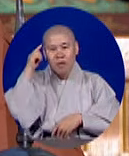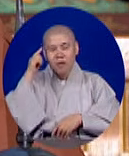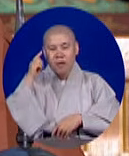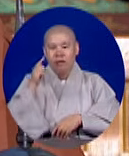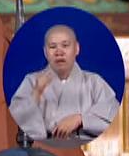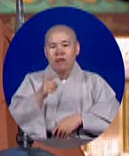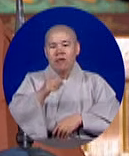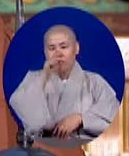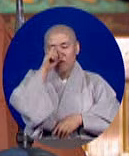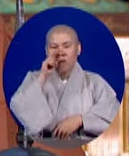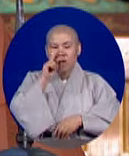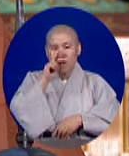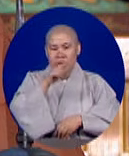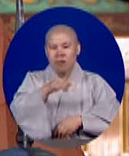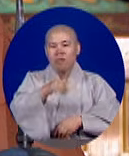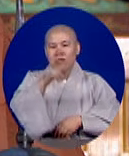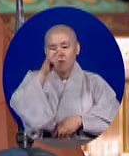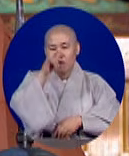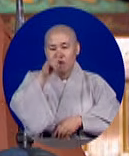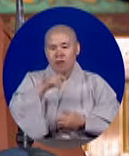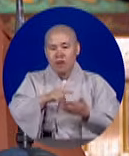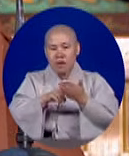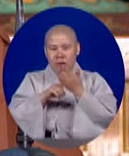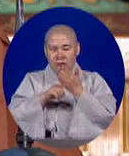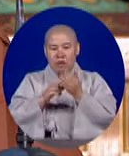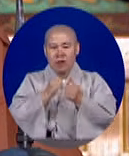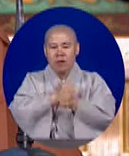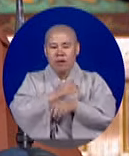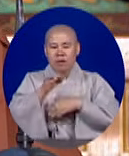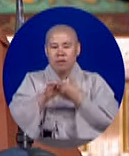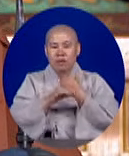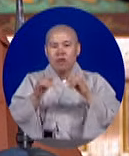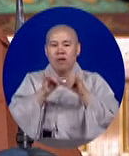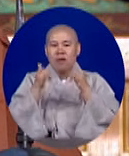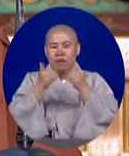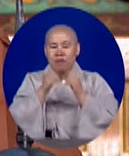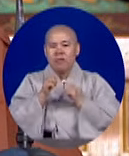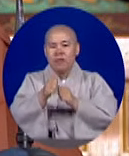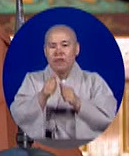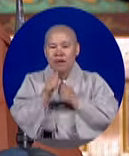나타나느냐? 수연성하기 때문에 인연 따라 나타나기 때문에